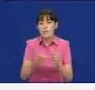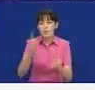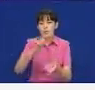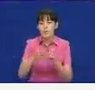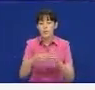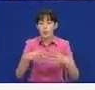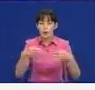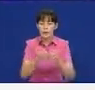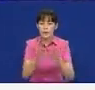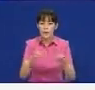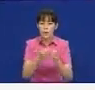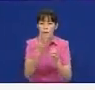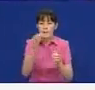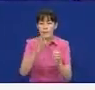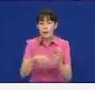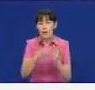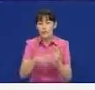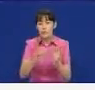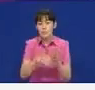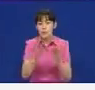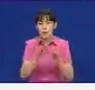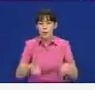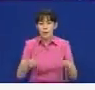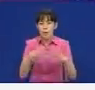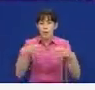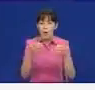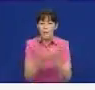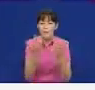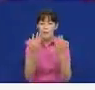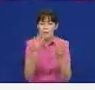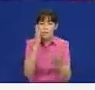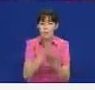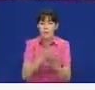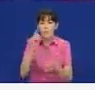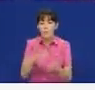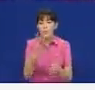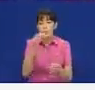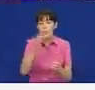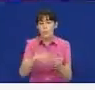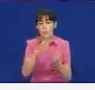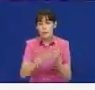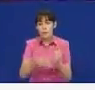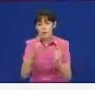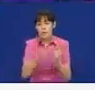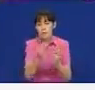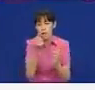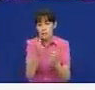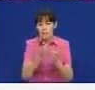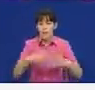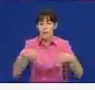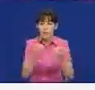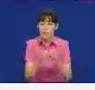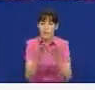балалары. 15670 бала көп балалы отбасынан есепте тұрған болса, оның 4880-і аз қамтылған